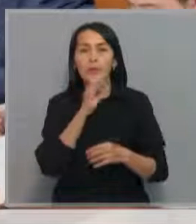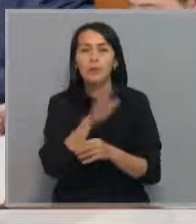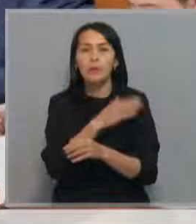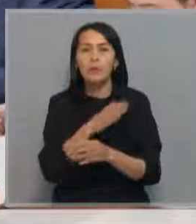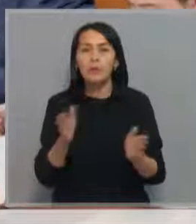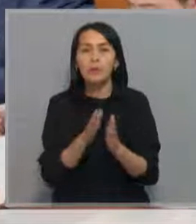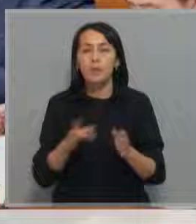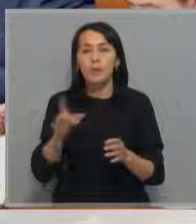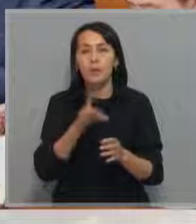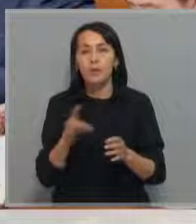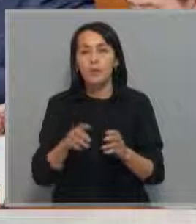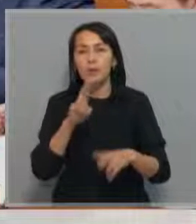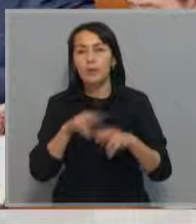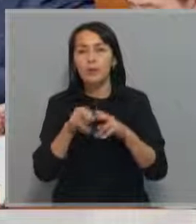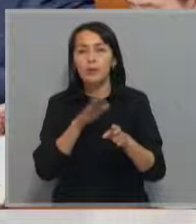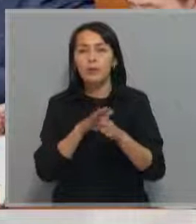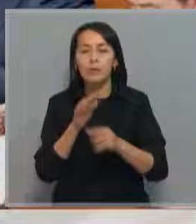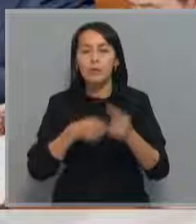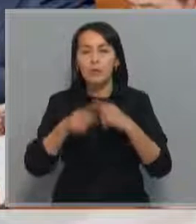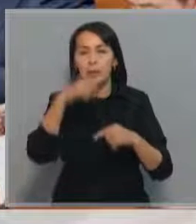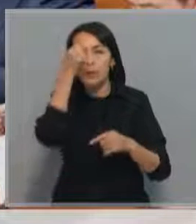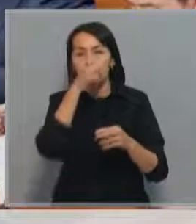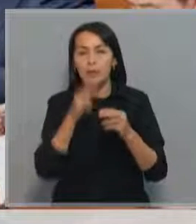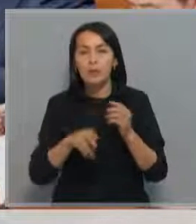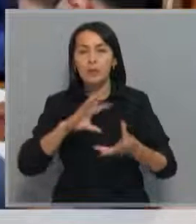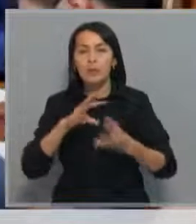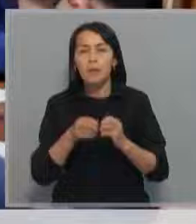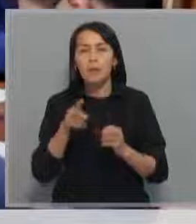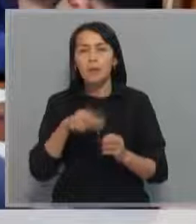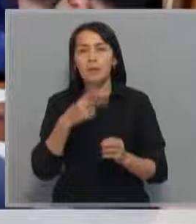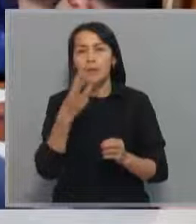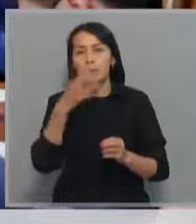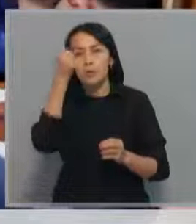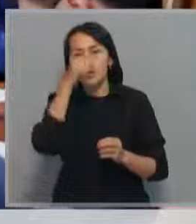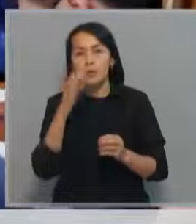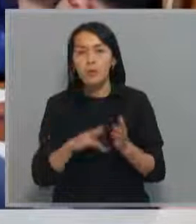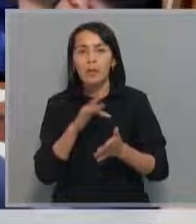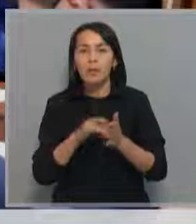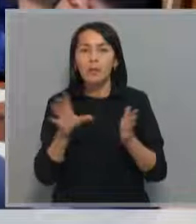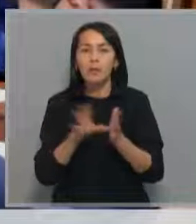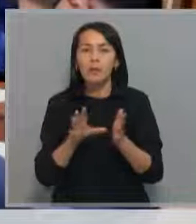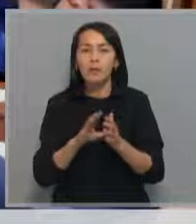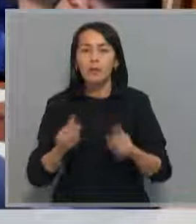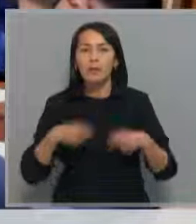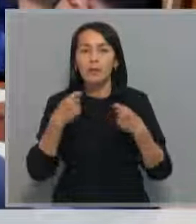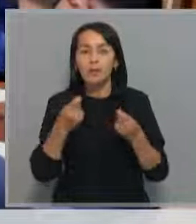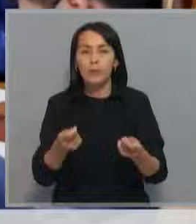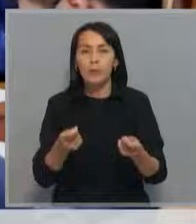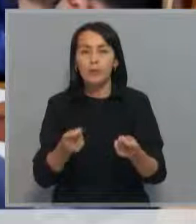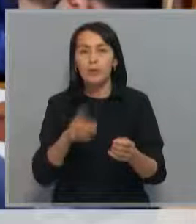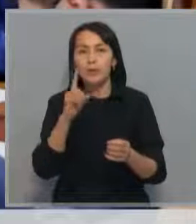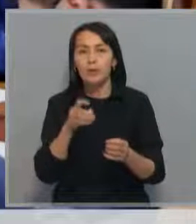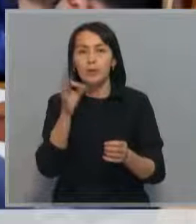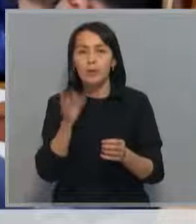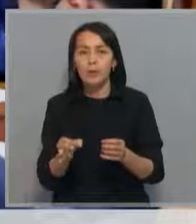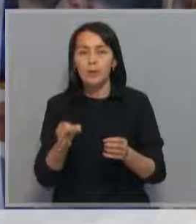шағын аудандарында құрылыс жүруде. Келер жылы аяқталады. Нәтижесінде 2023 жылы қаланың электр қуатымен қамтылу деңгейі